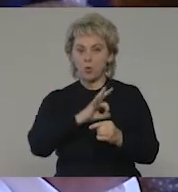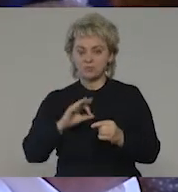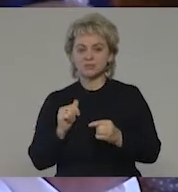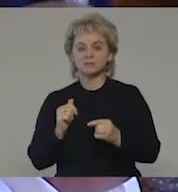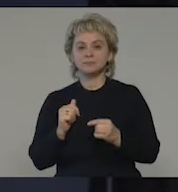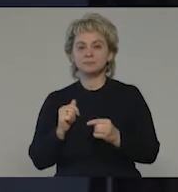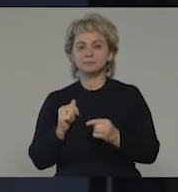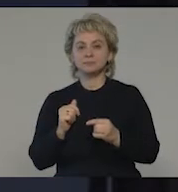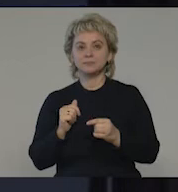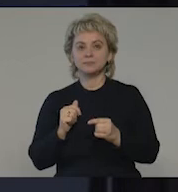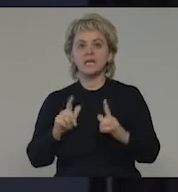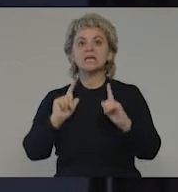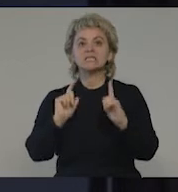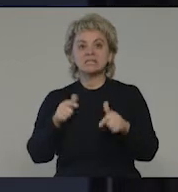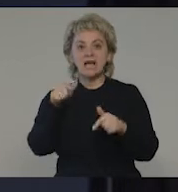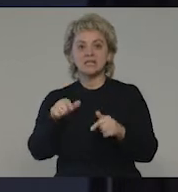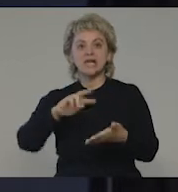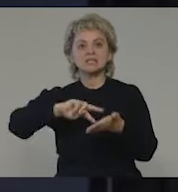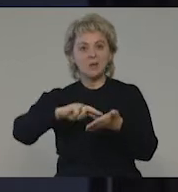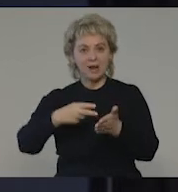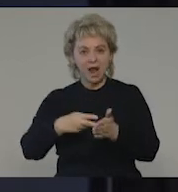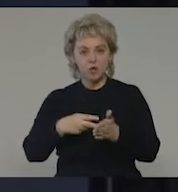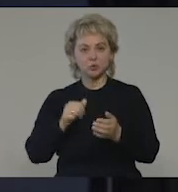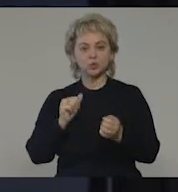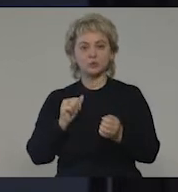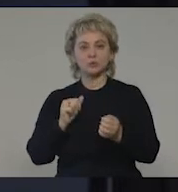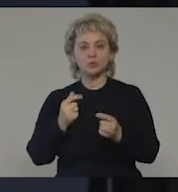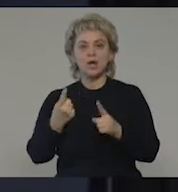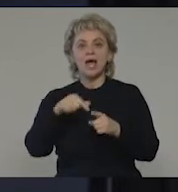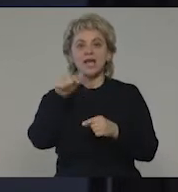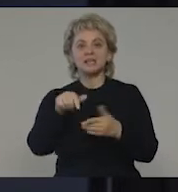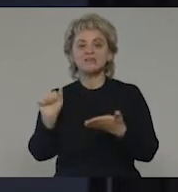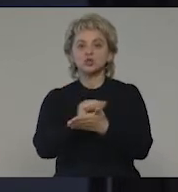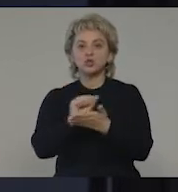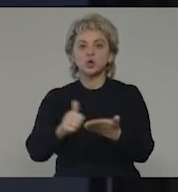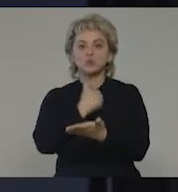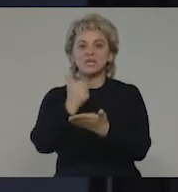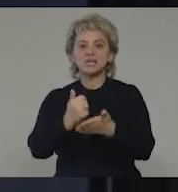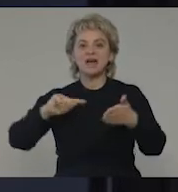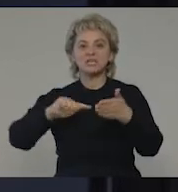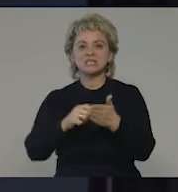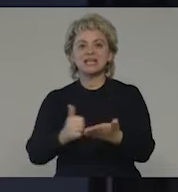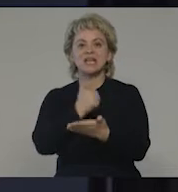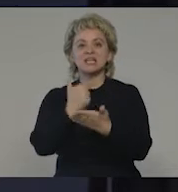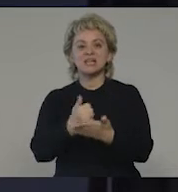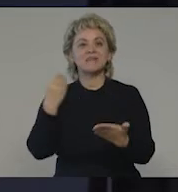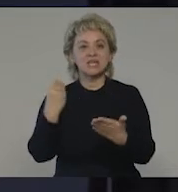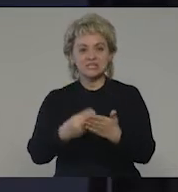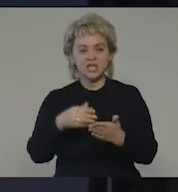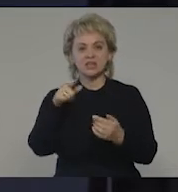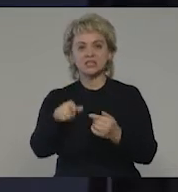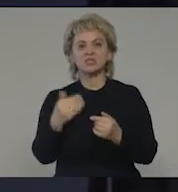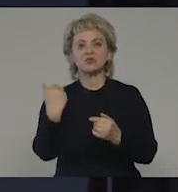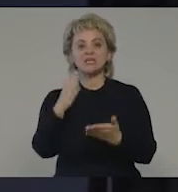области. Согласно проекту этого документа, главной целью и главной ценностью